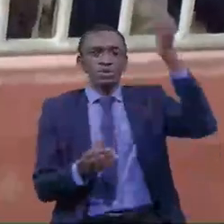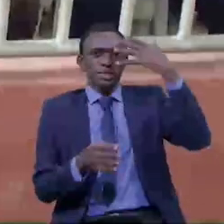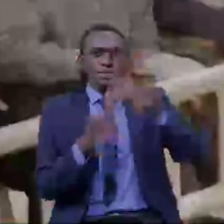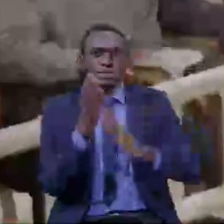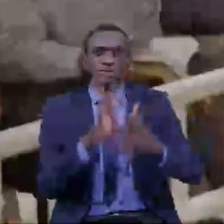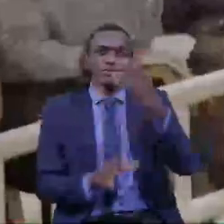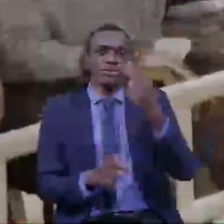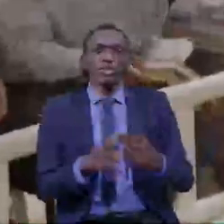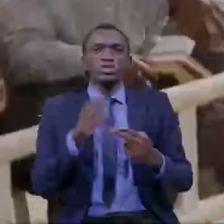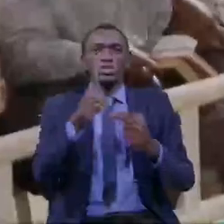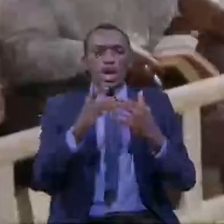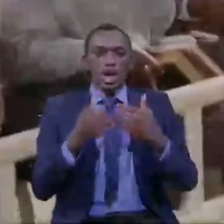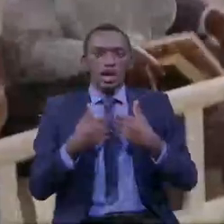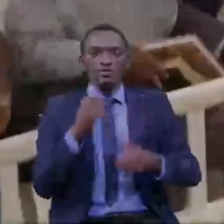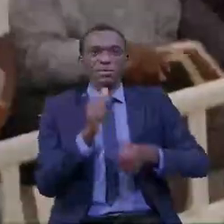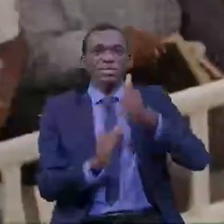Tu reçois de plus grands dons